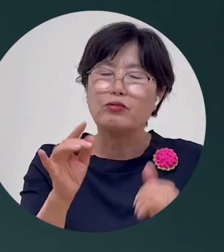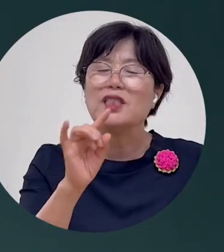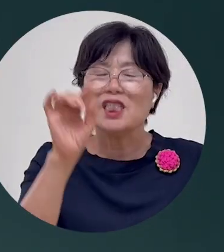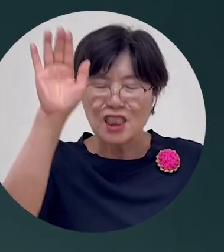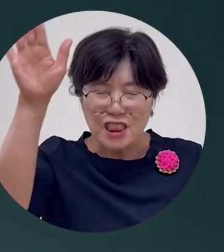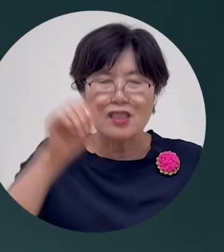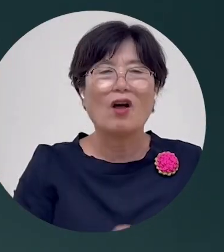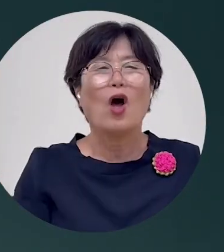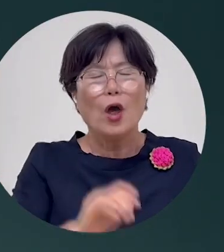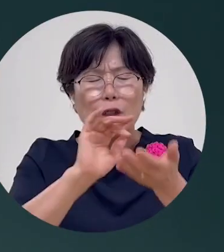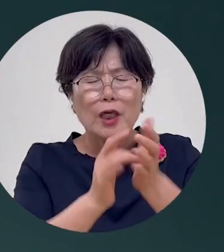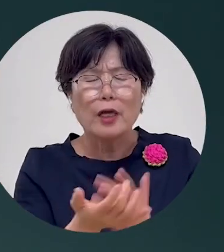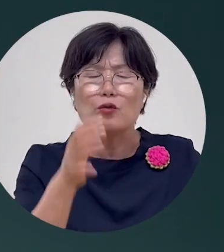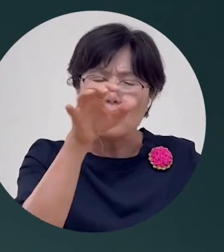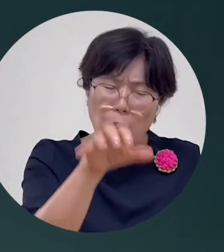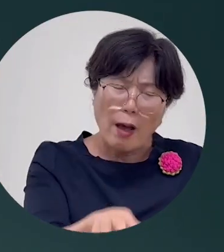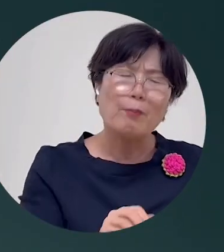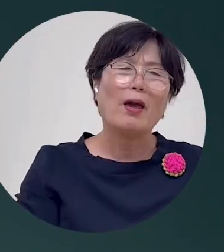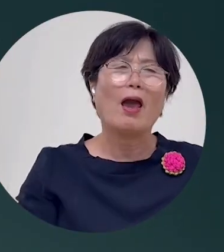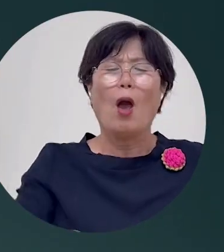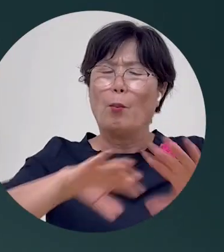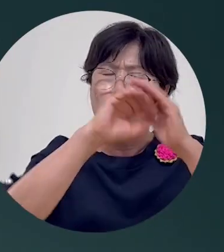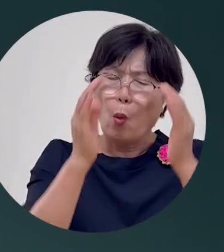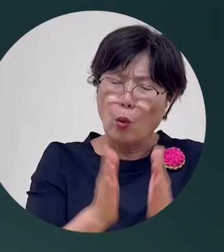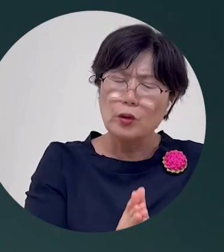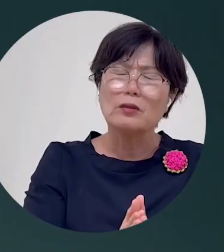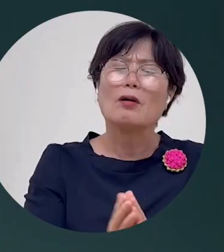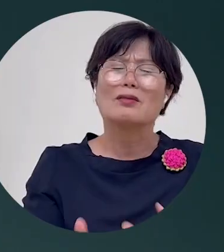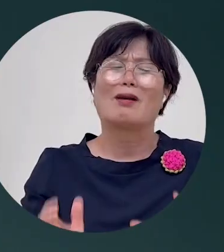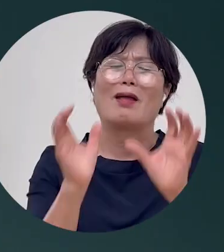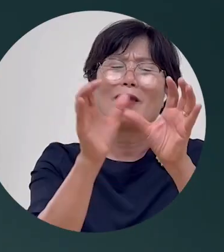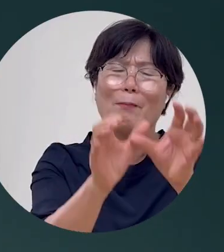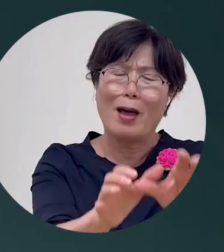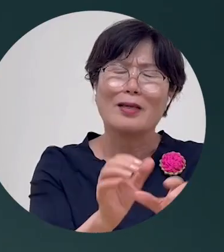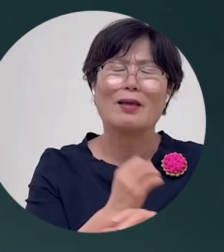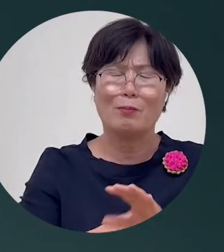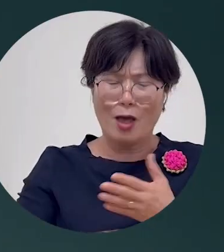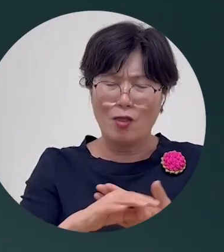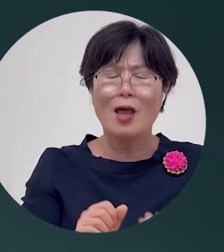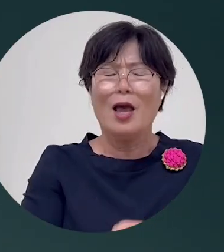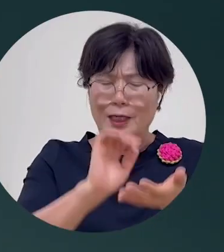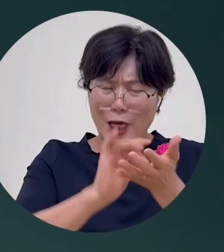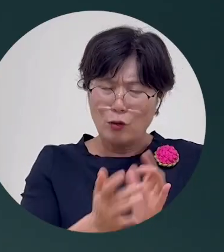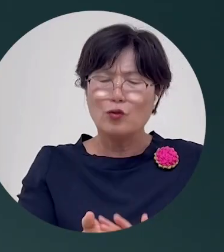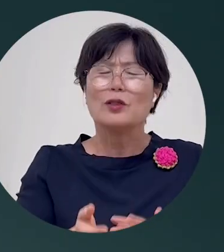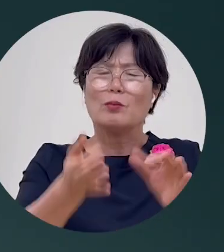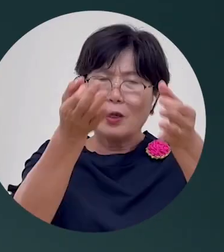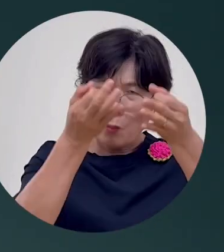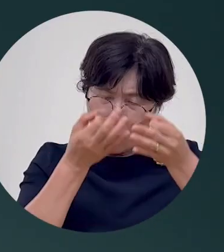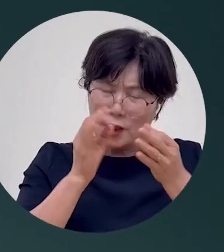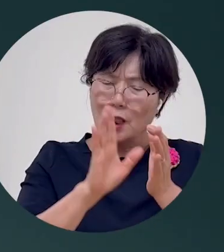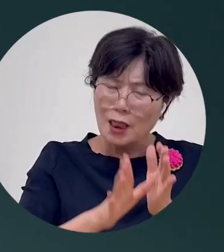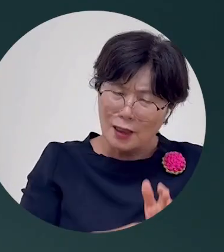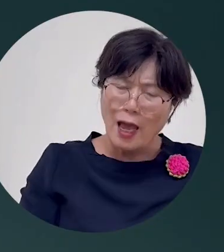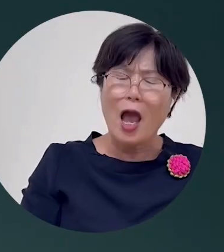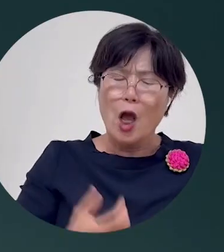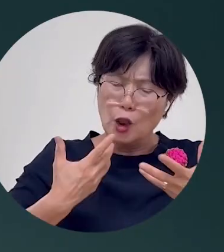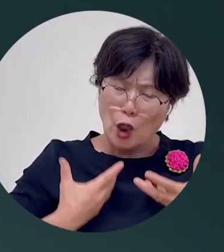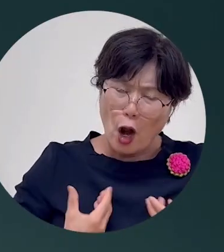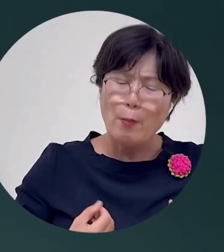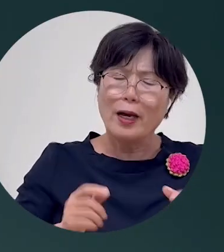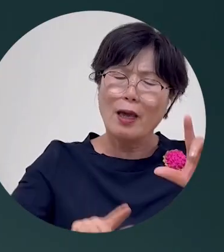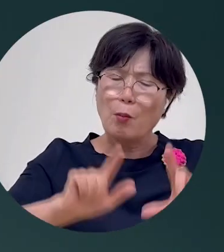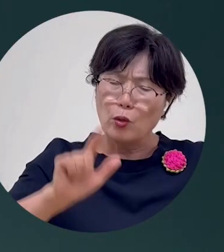눈앞에, 예수님 앞에 모든 것을 내려놓으면 우리 예수님이 지켜보실 때 절망의 현실은